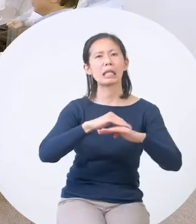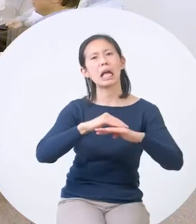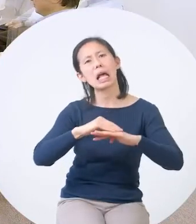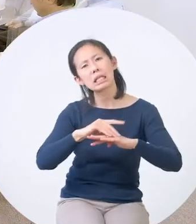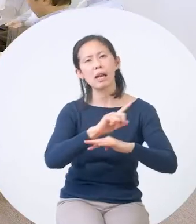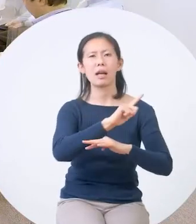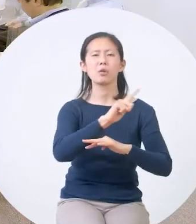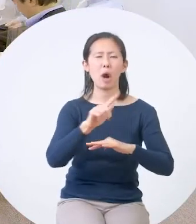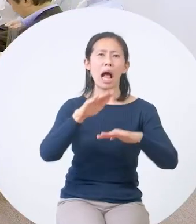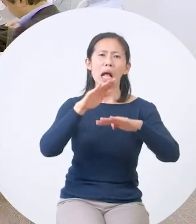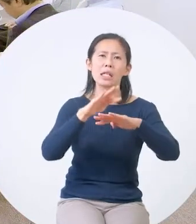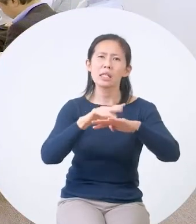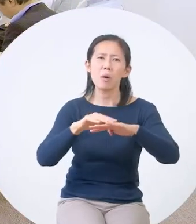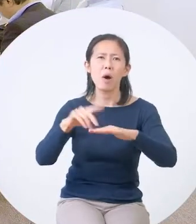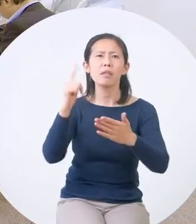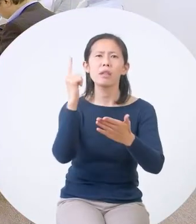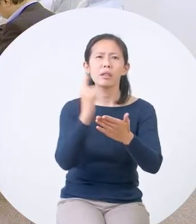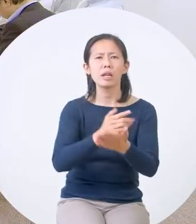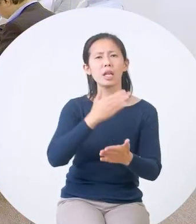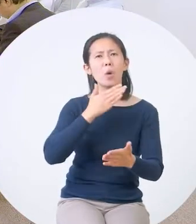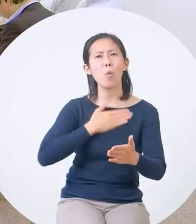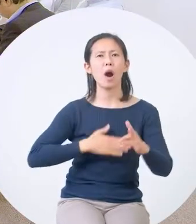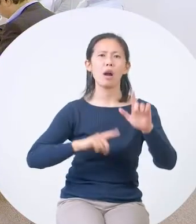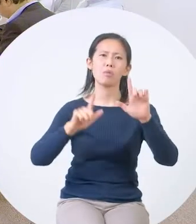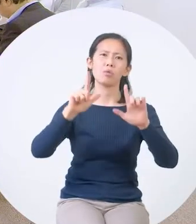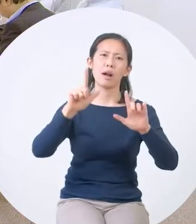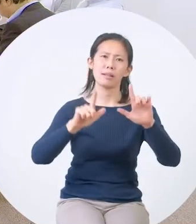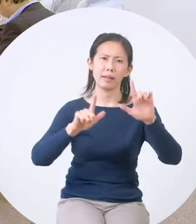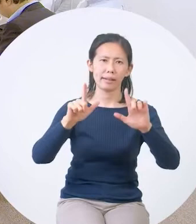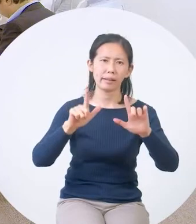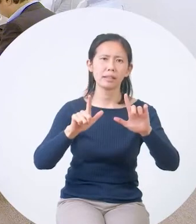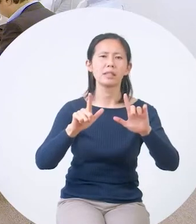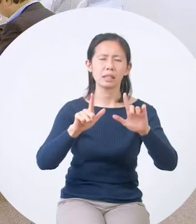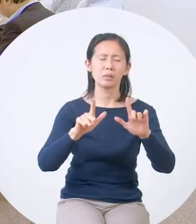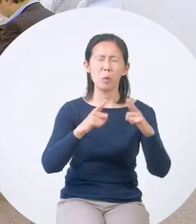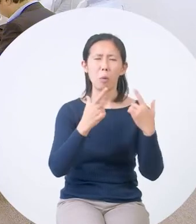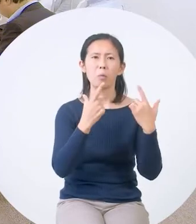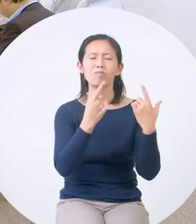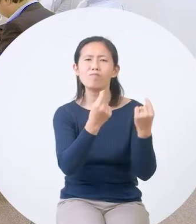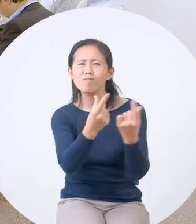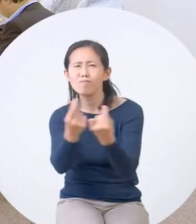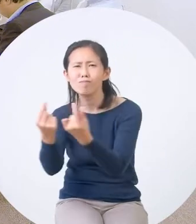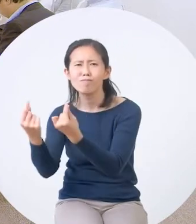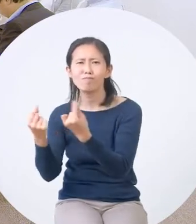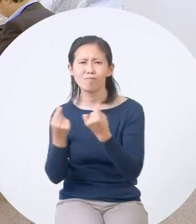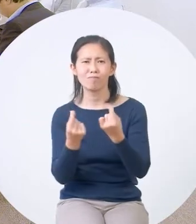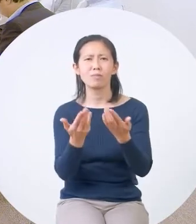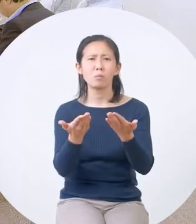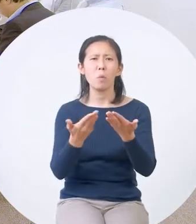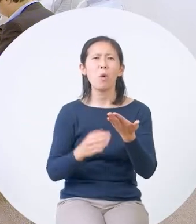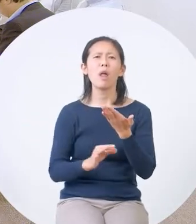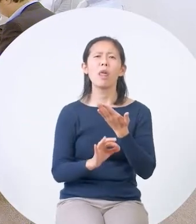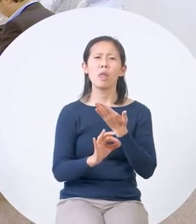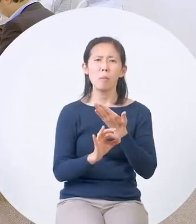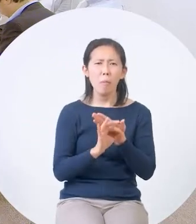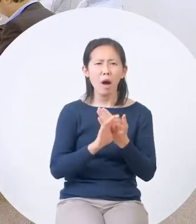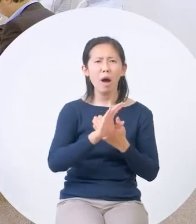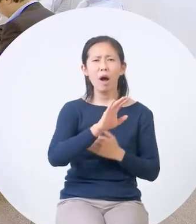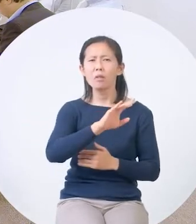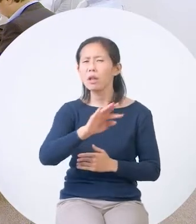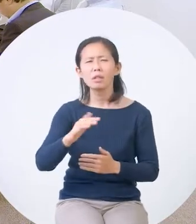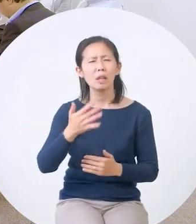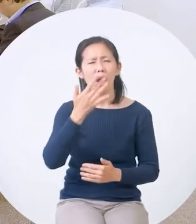っただけで分かる形状をあの統一規格してくれたら、点字が読めない人で